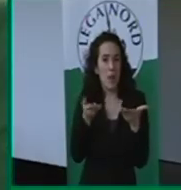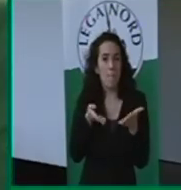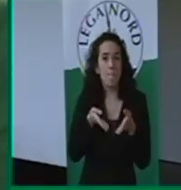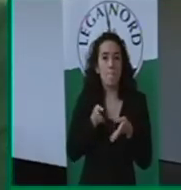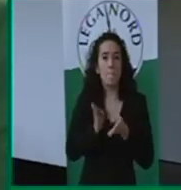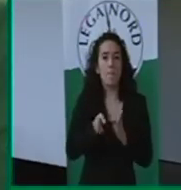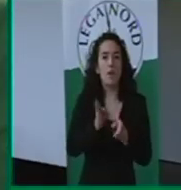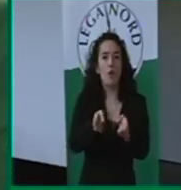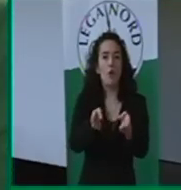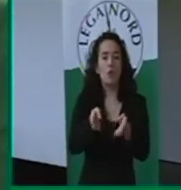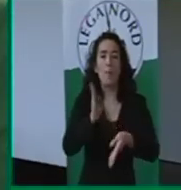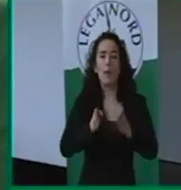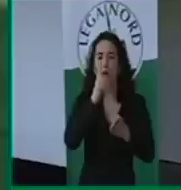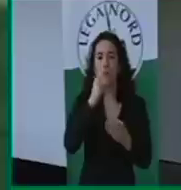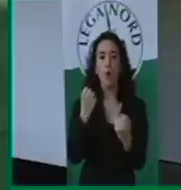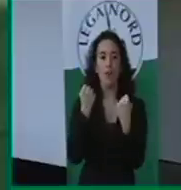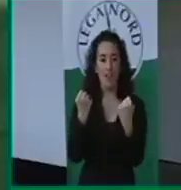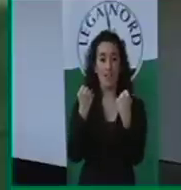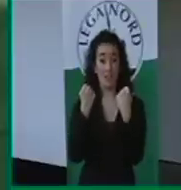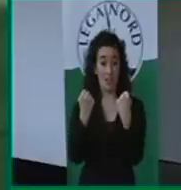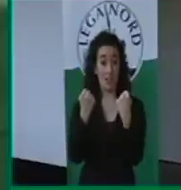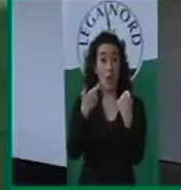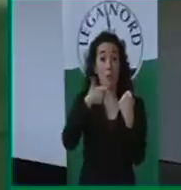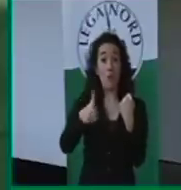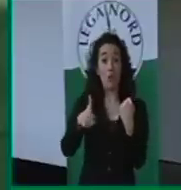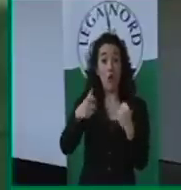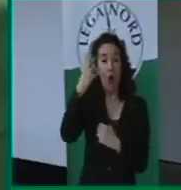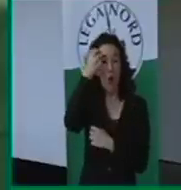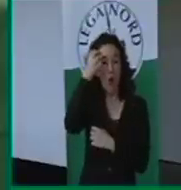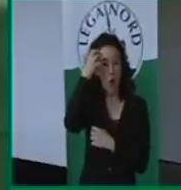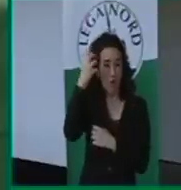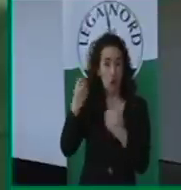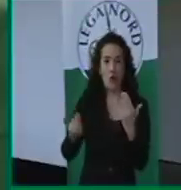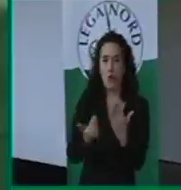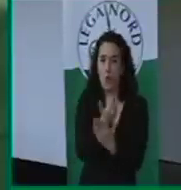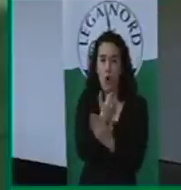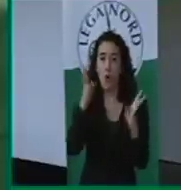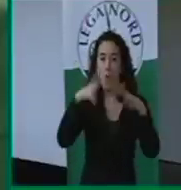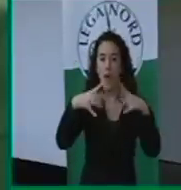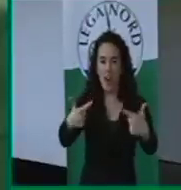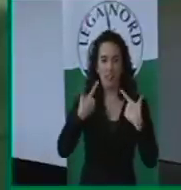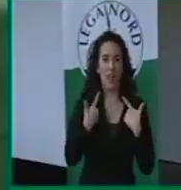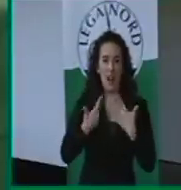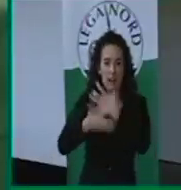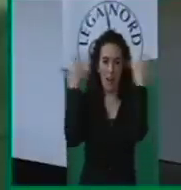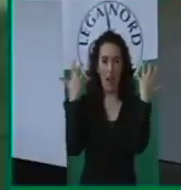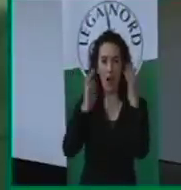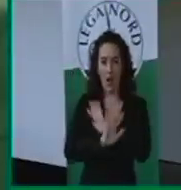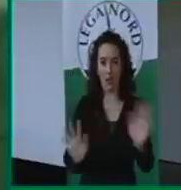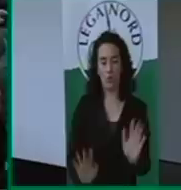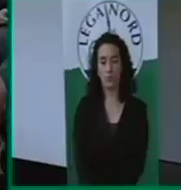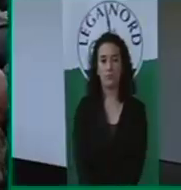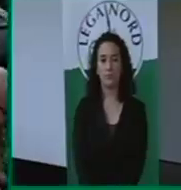resistenza visto che anche con questo governo ci hanno palesemente dichiarato guerra e